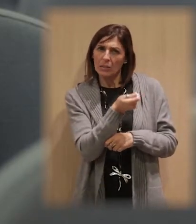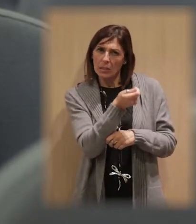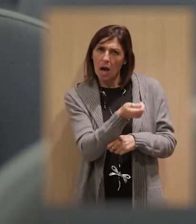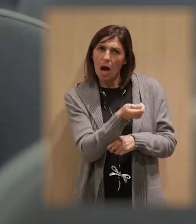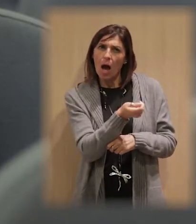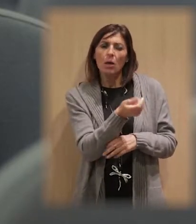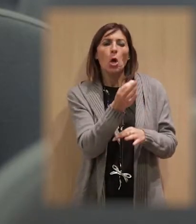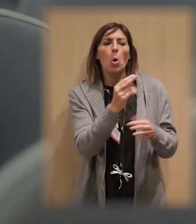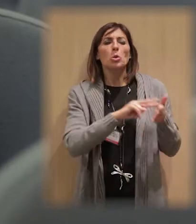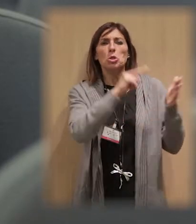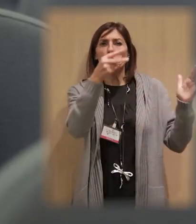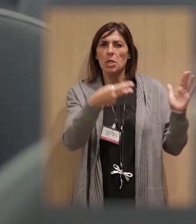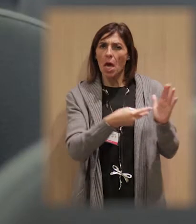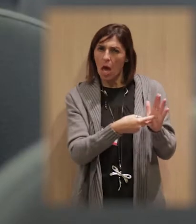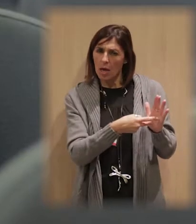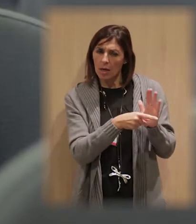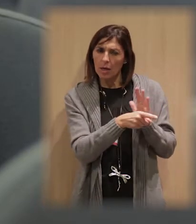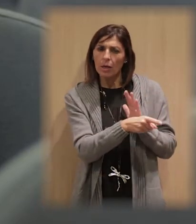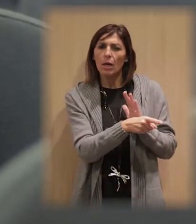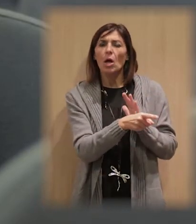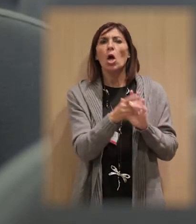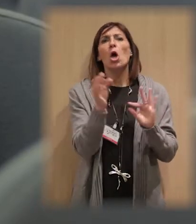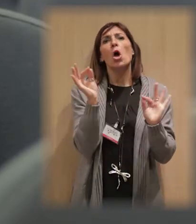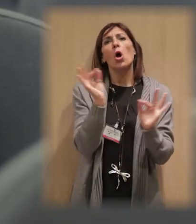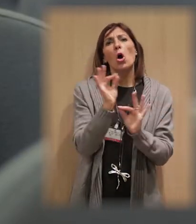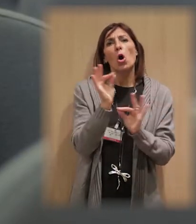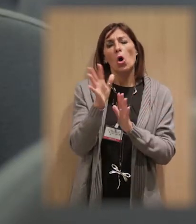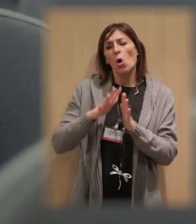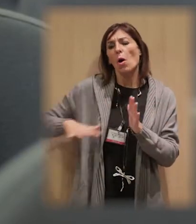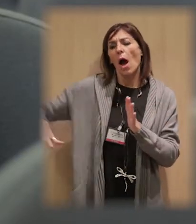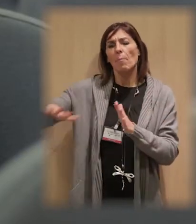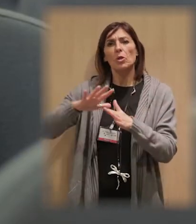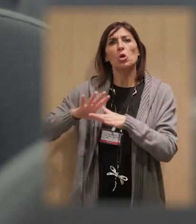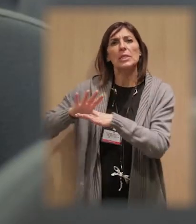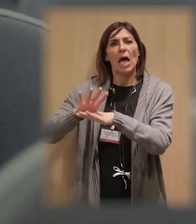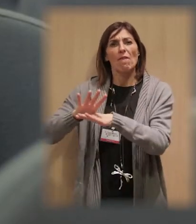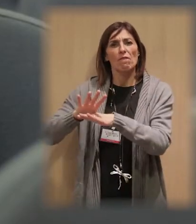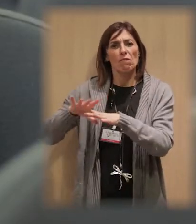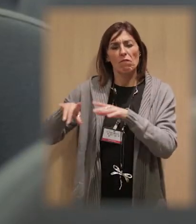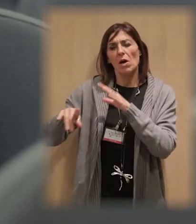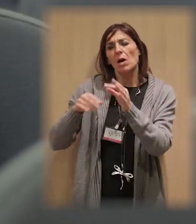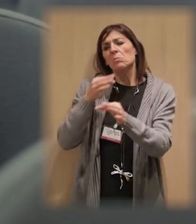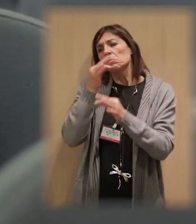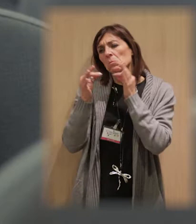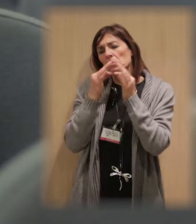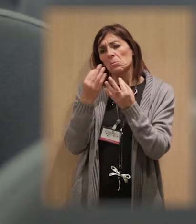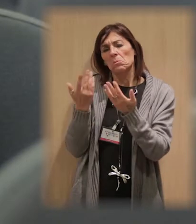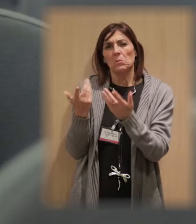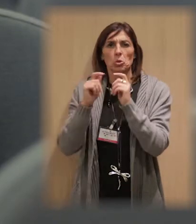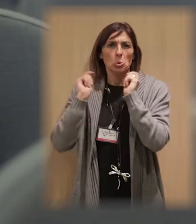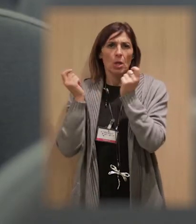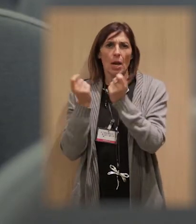economico-finanziari o ingegneri, e oppure nell'ambito delle staff, che generalmente sono quella